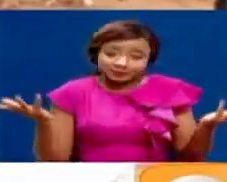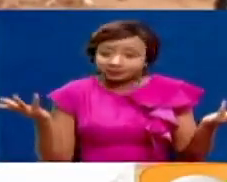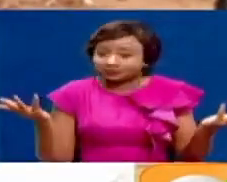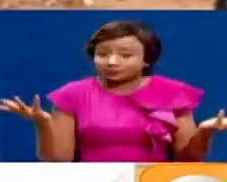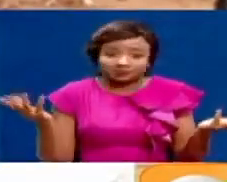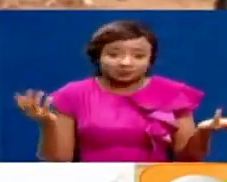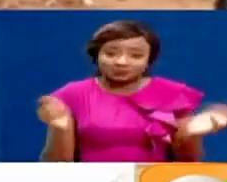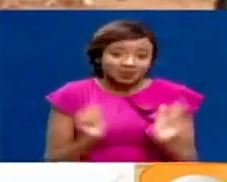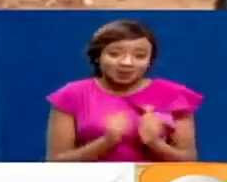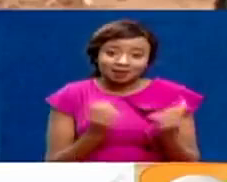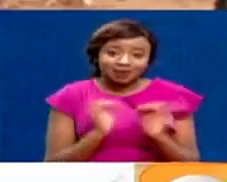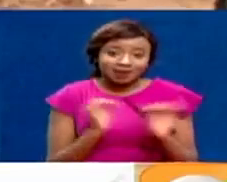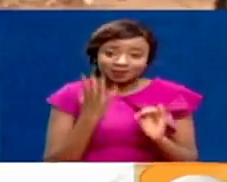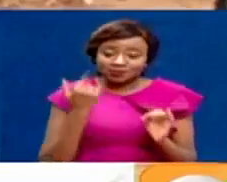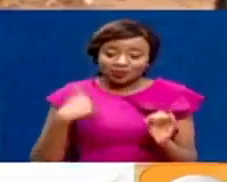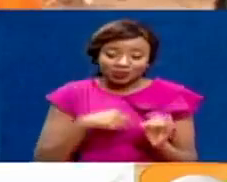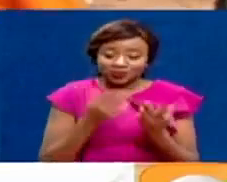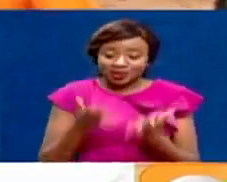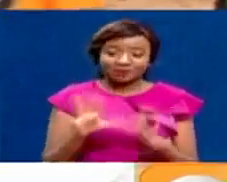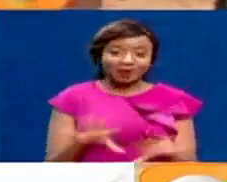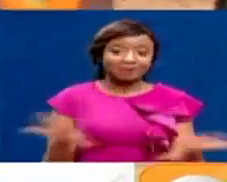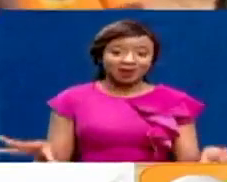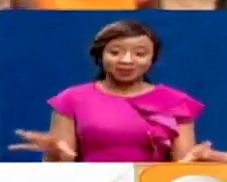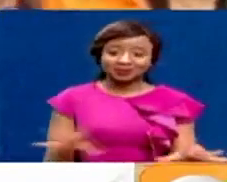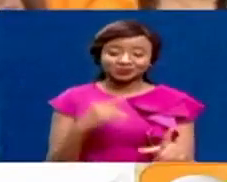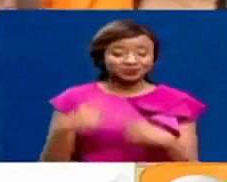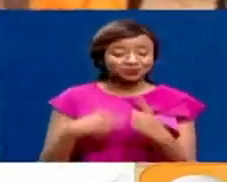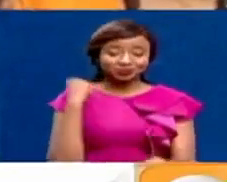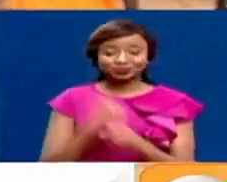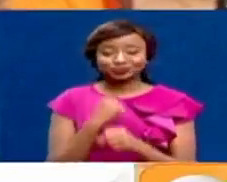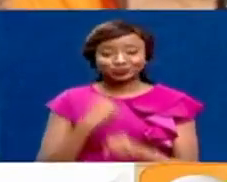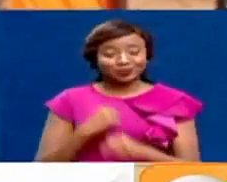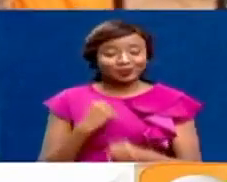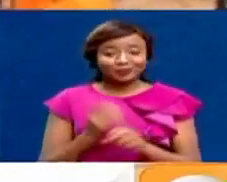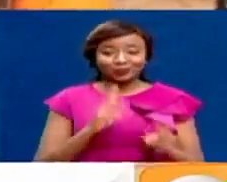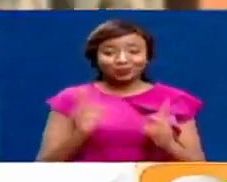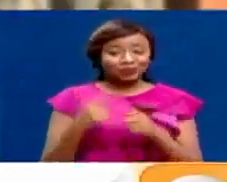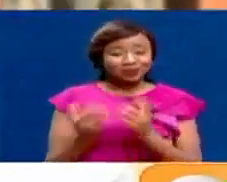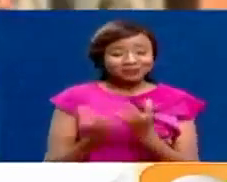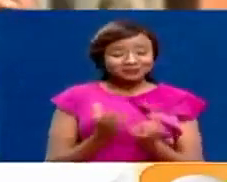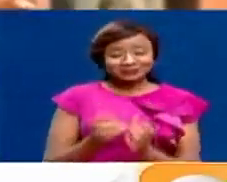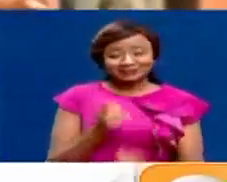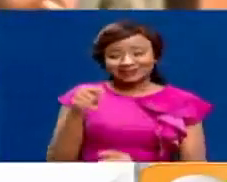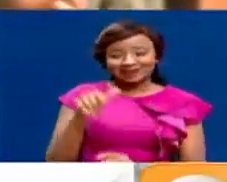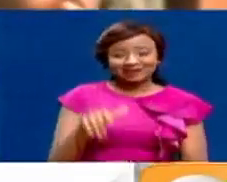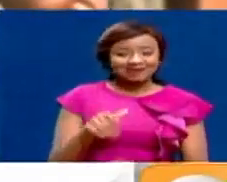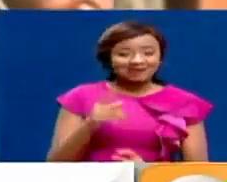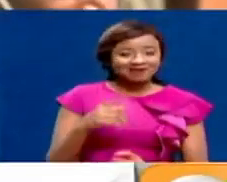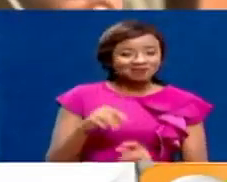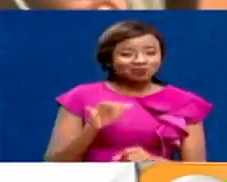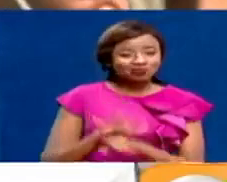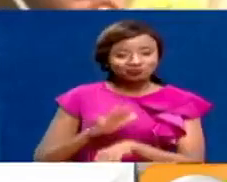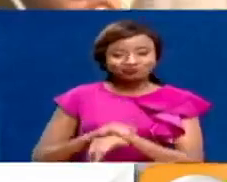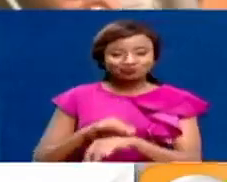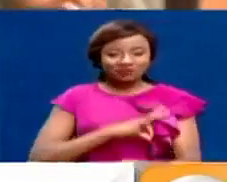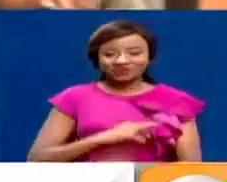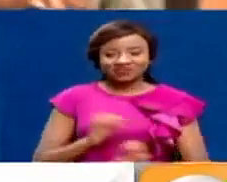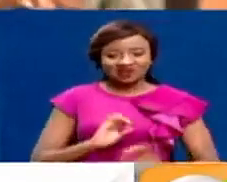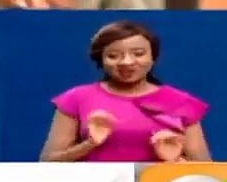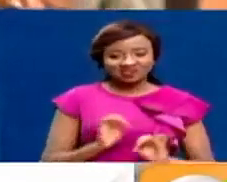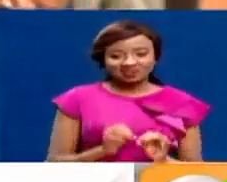sababu sisi tuko hapa kama soko na saa hii tunafanya biashara zetu ingawaje biashara iko chini. Kwa sababu ya ugonjwa